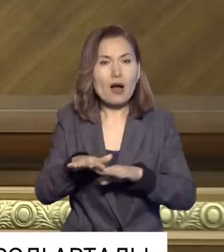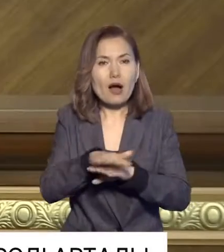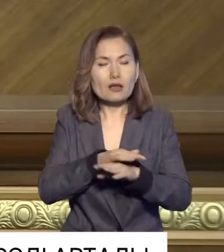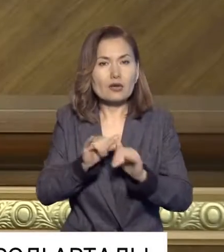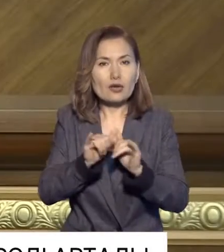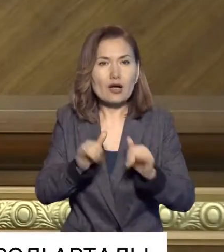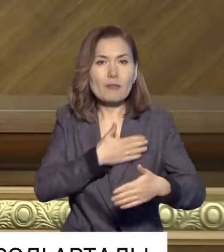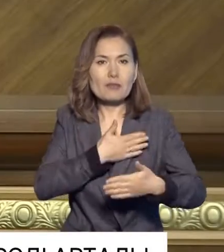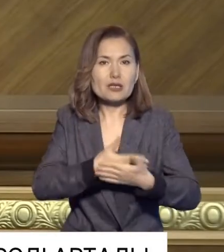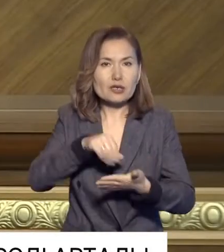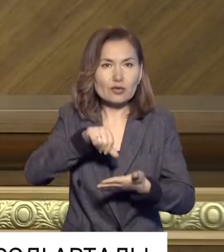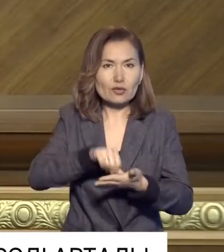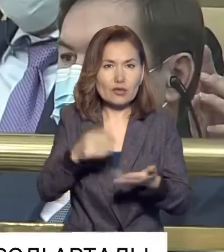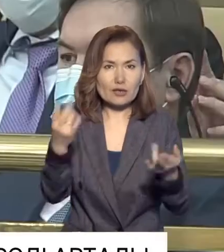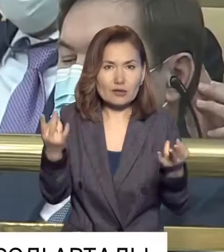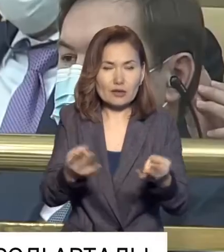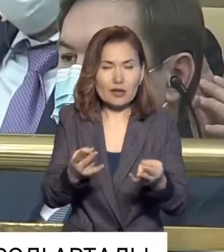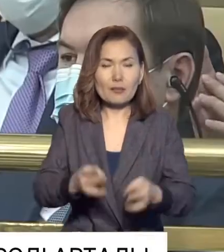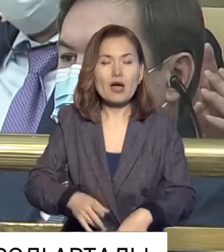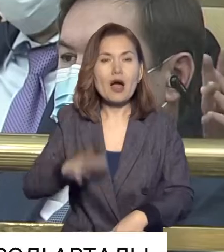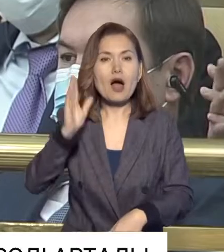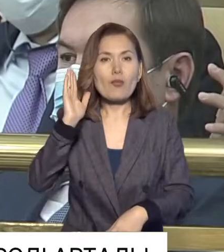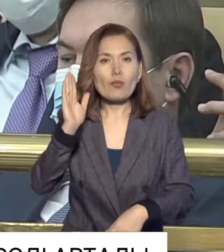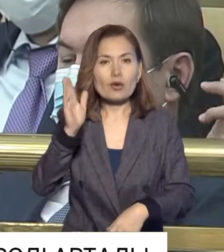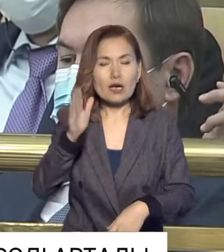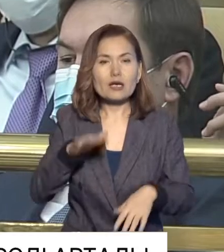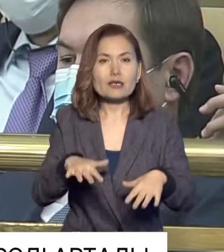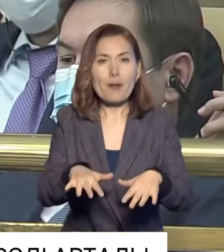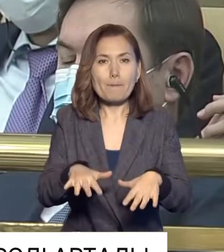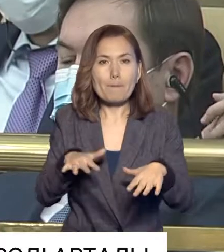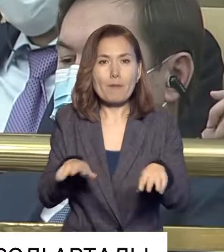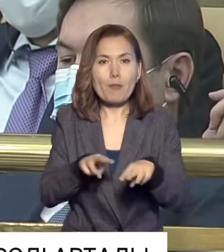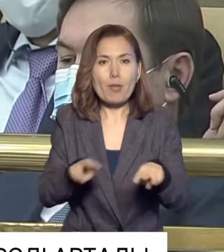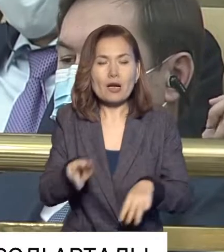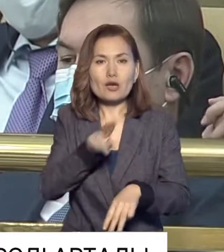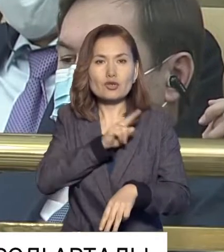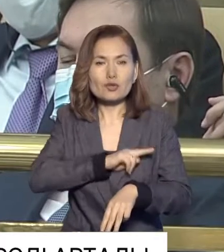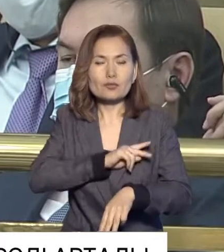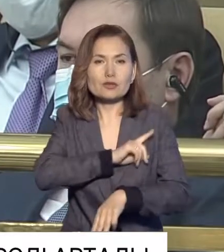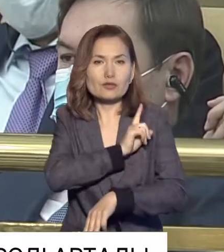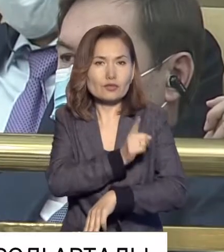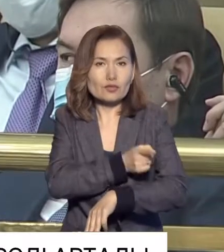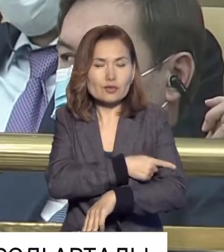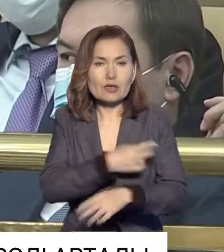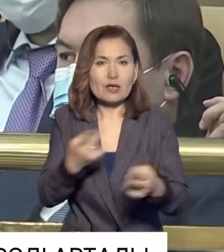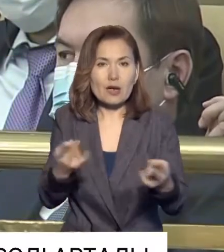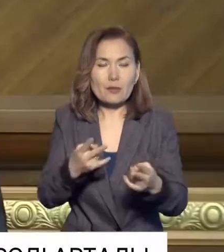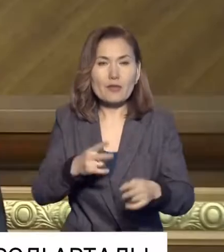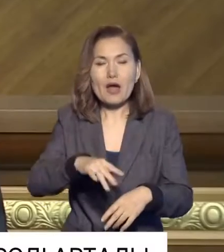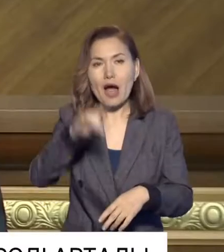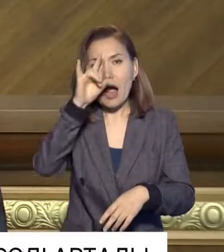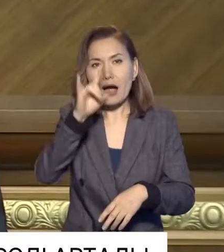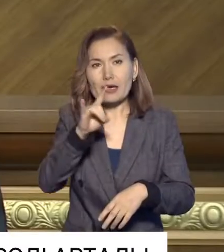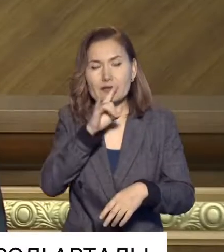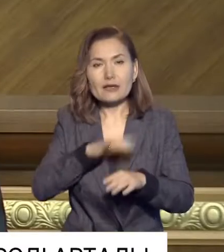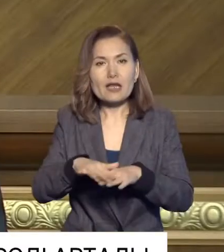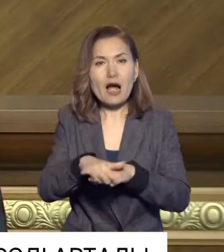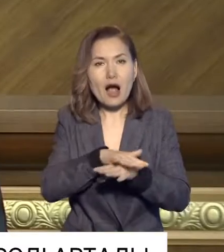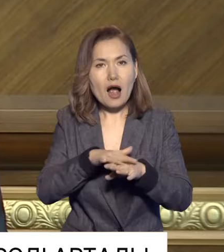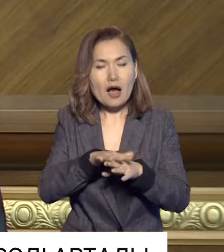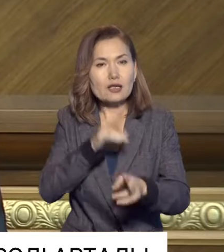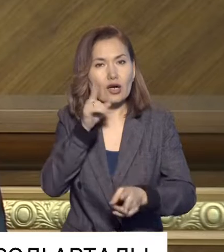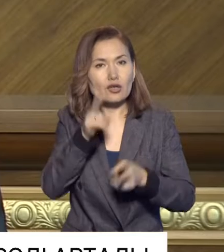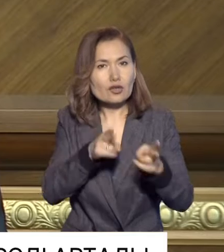тиіс. Алдымызда парламенттің рөлін күшейту міндеті тұр. Бұл халық үніне құлақ асатын